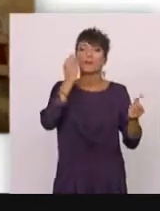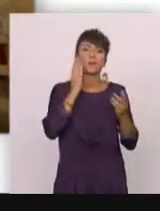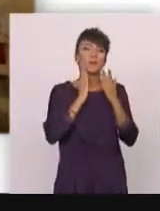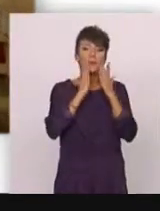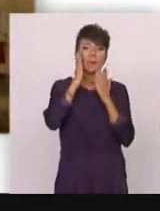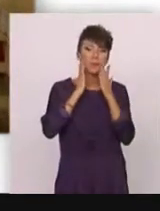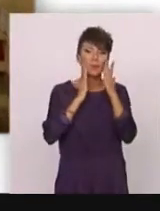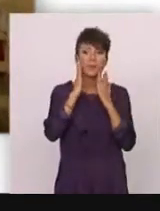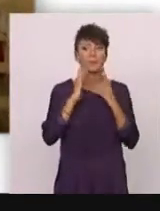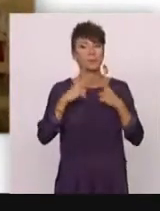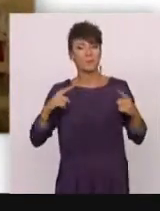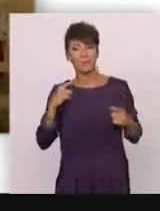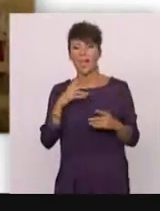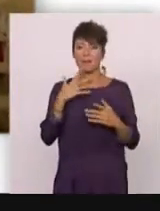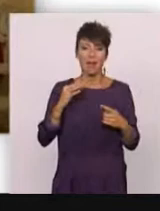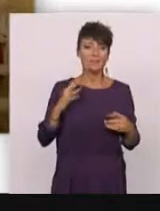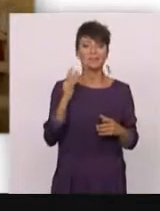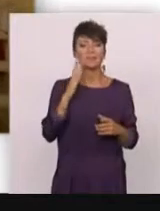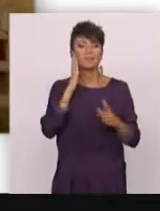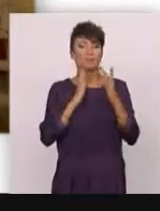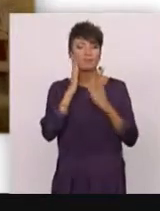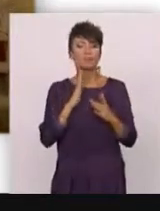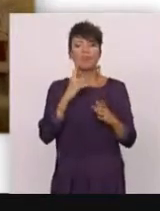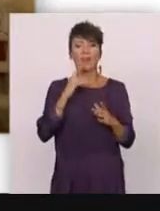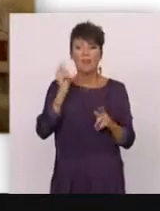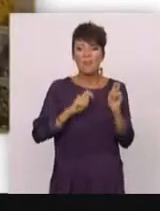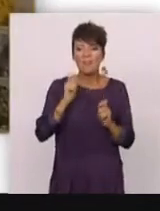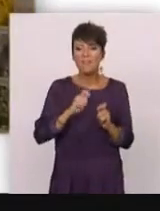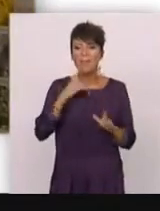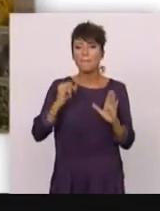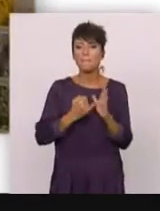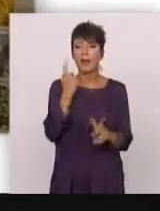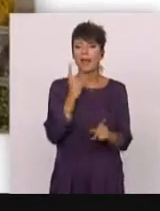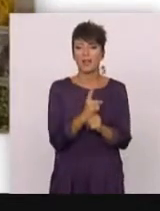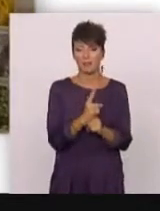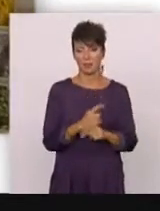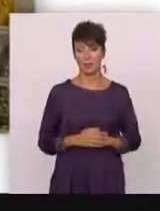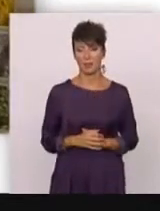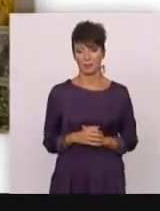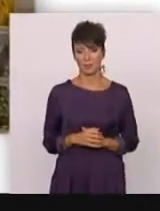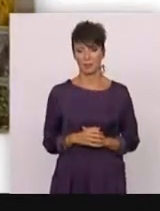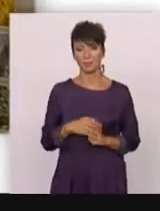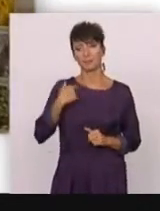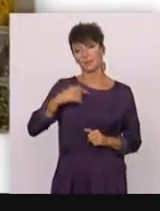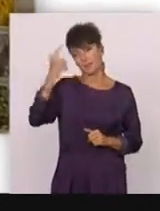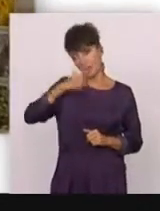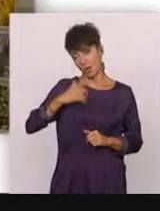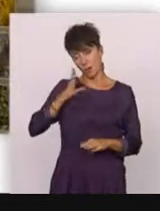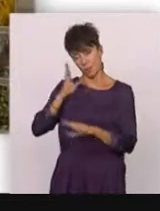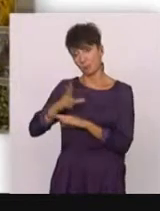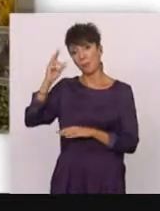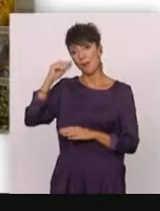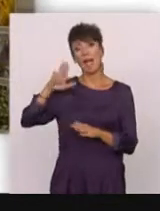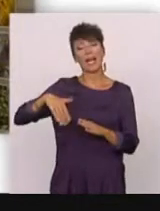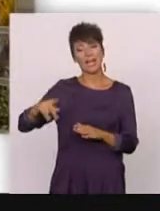ανθόνερα, καθώς και φυτικές κρέμες, καλλιντικά αλλά και χαρουπόμελο. Ζούσα στο Πανεπιστήμιο Κρήτης του Τμήμα Χημίας και